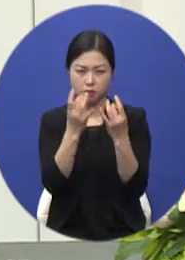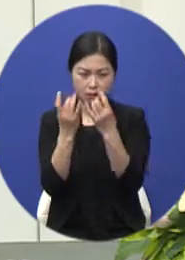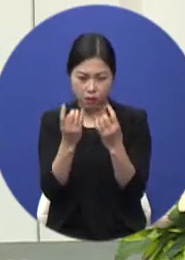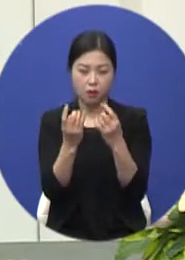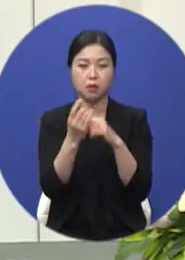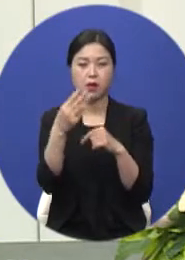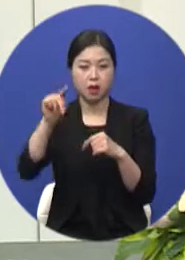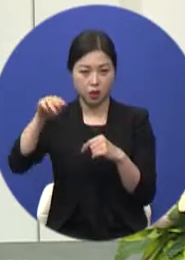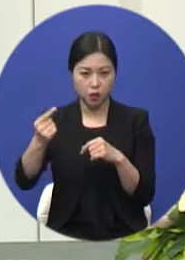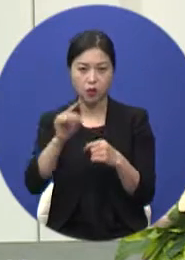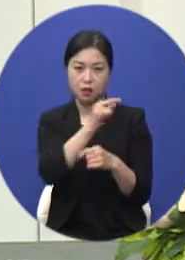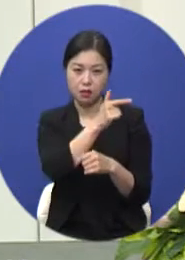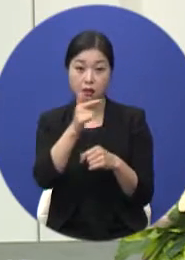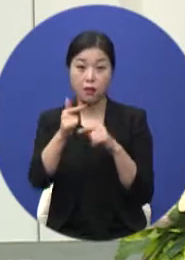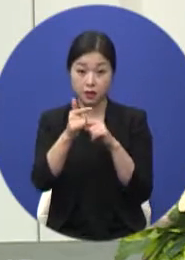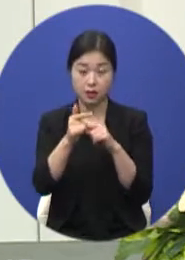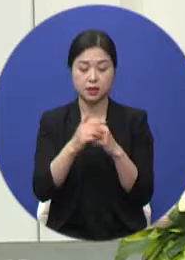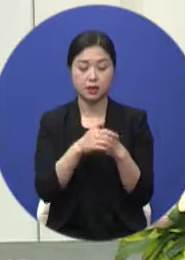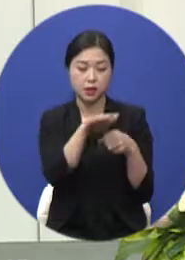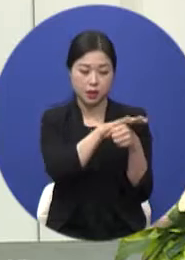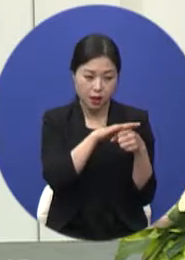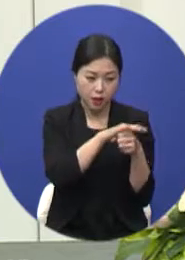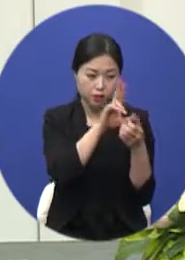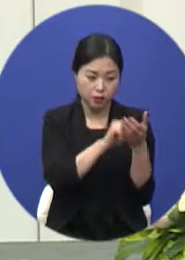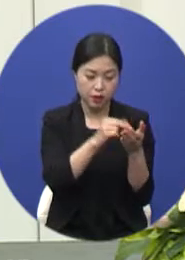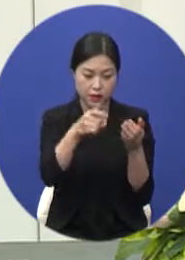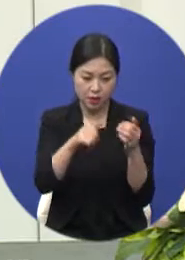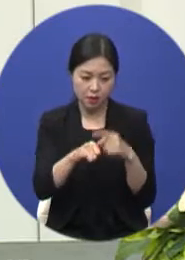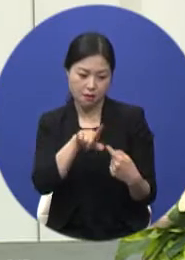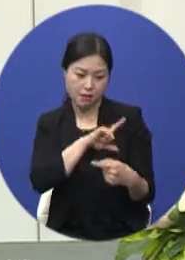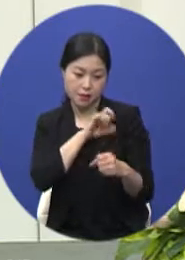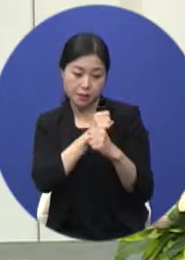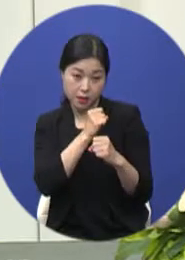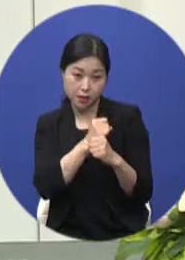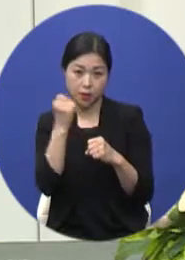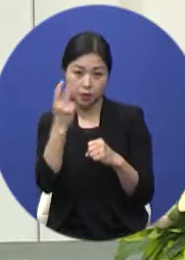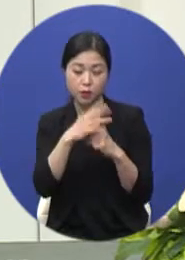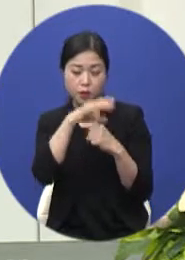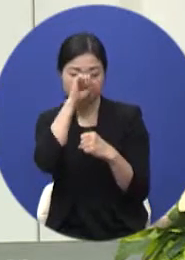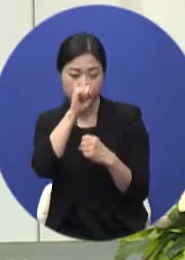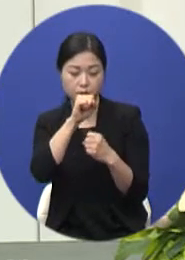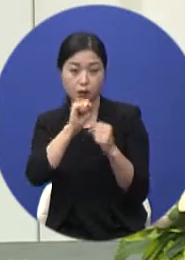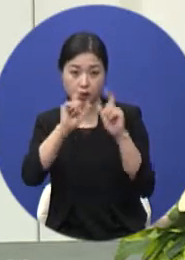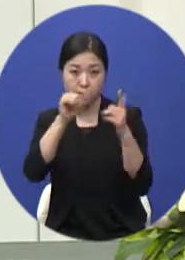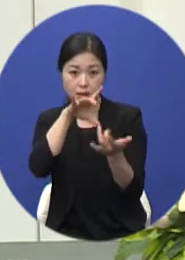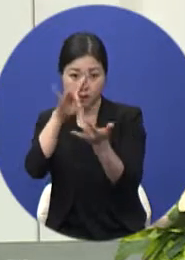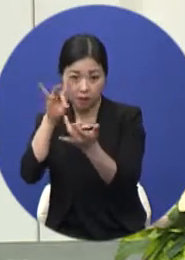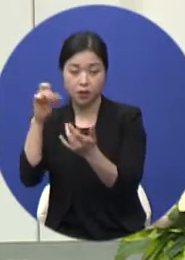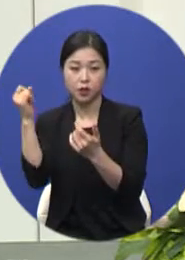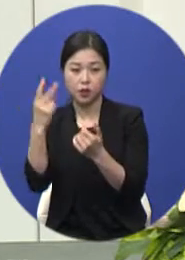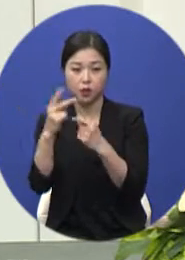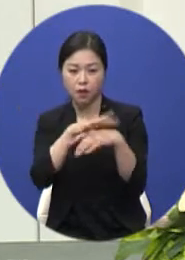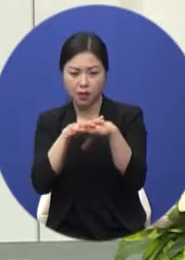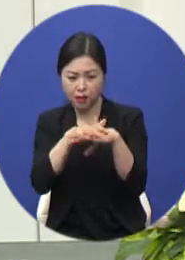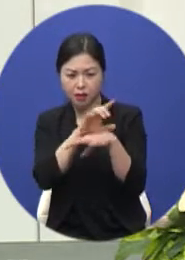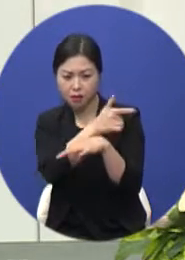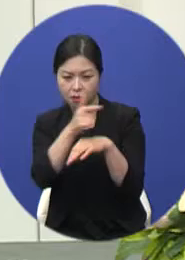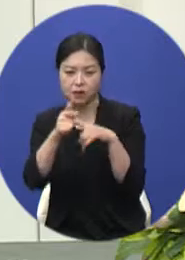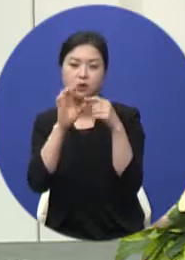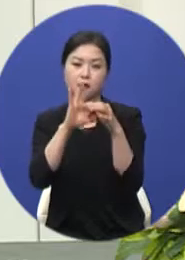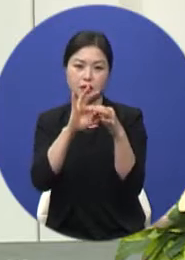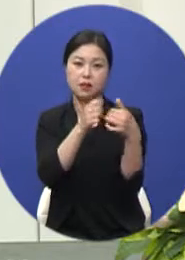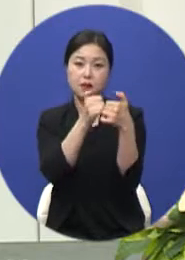타로 상담, 거기서 뭐 애정의 문제, 애들 장명의 문제, 태길, 풍수지리의 문제까지 우리가 상담을